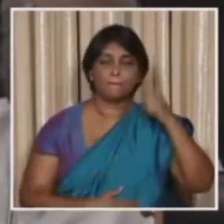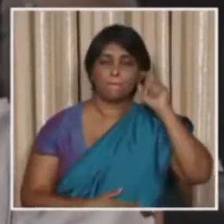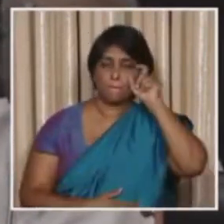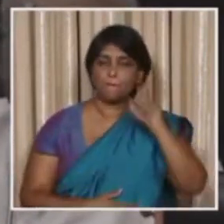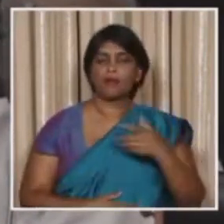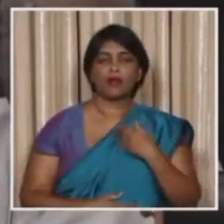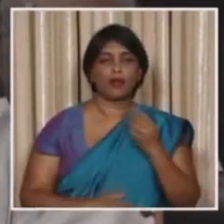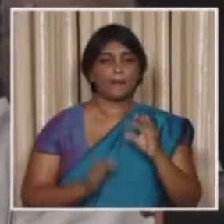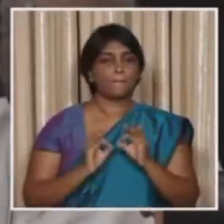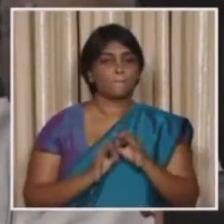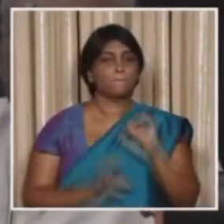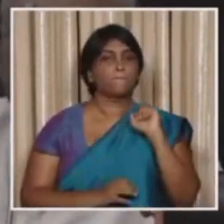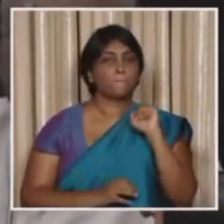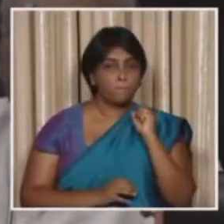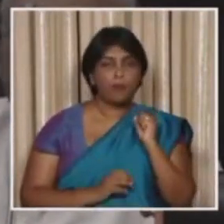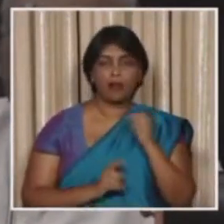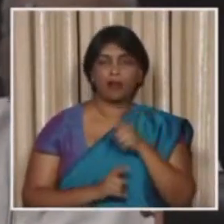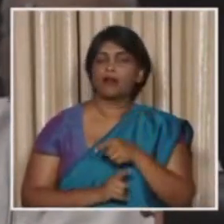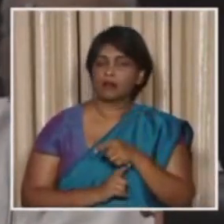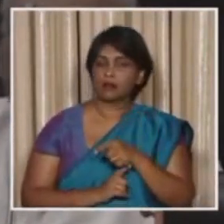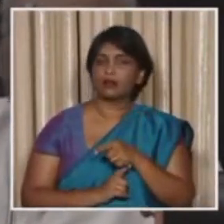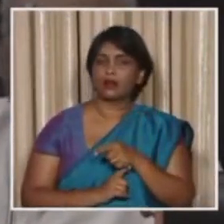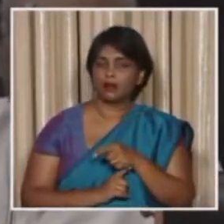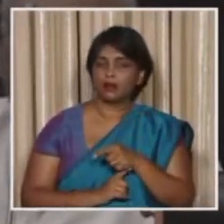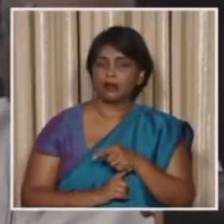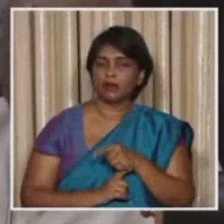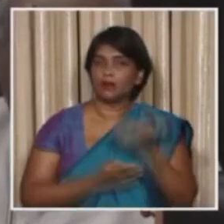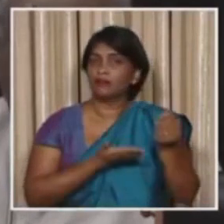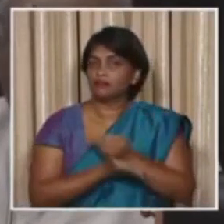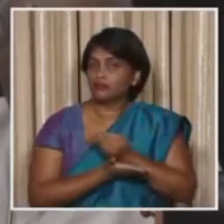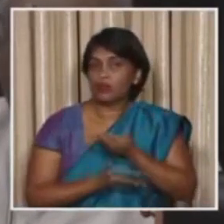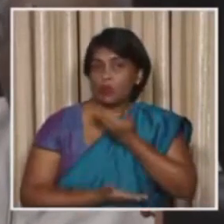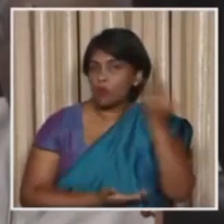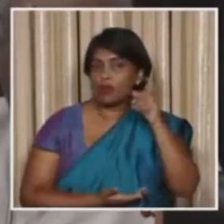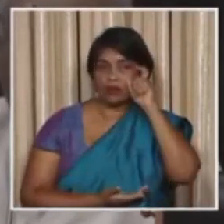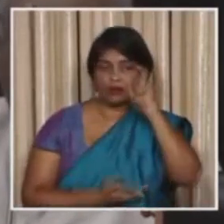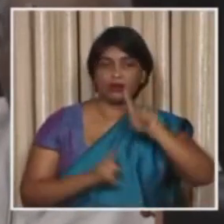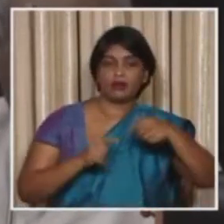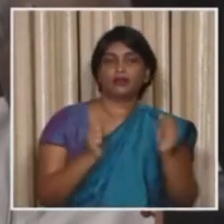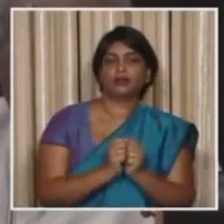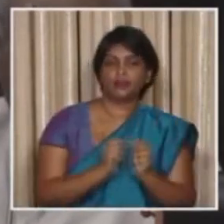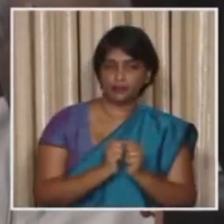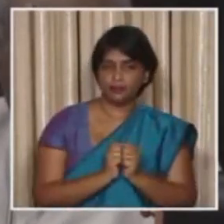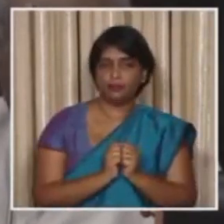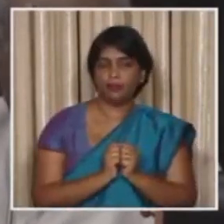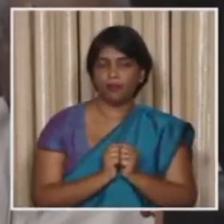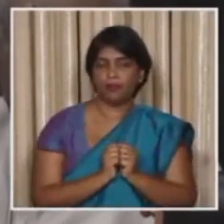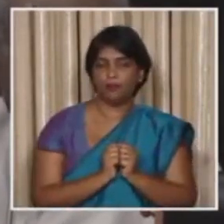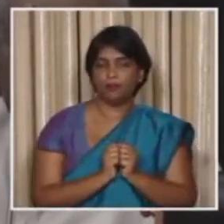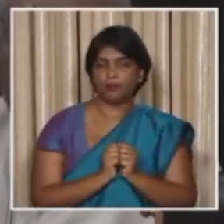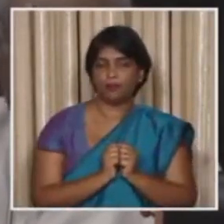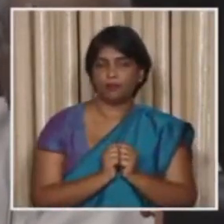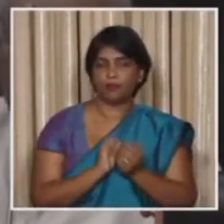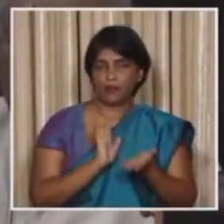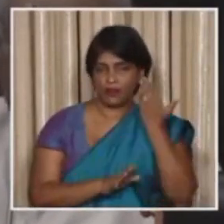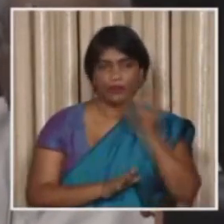අපිට රුපියල් බිලියන 50ක්වත් ඉස්සෙල්ලා මේකෙන් බේරා ගන්න පුළුවන්ද කියලා අනික් වැඩවලට. ඊට වඩා කරන්න